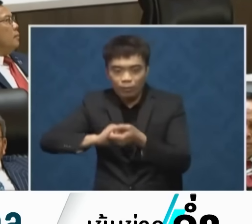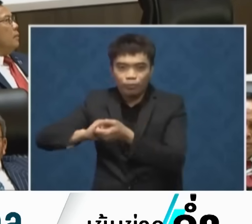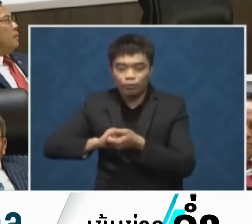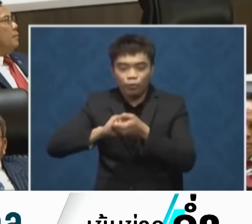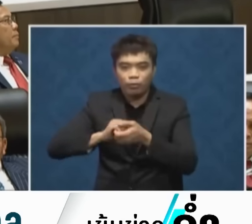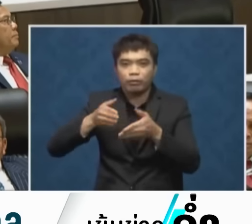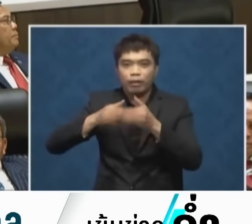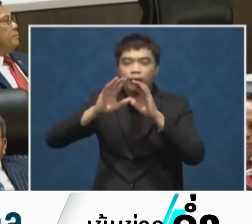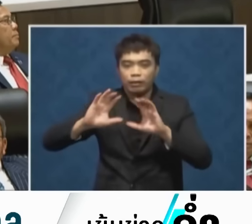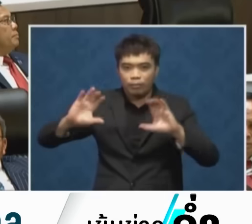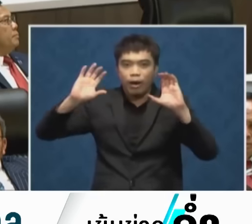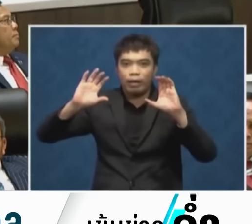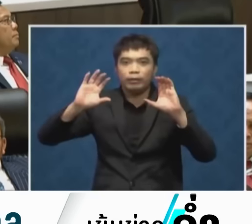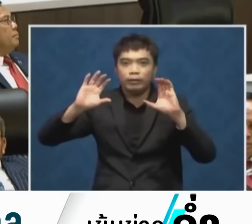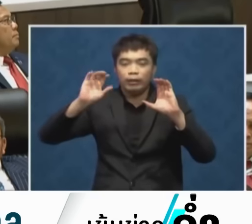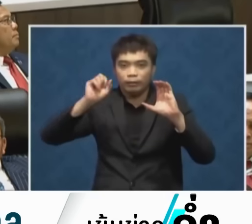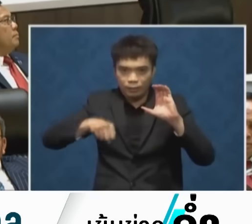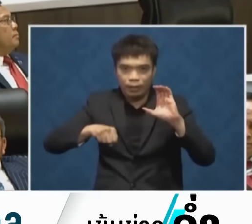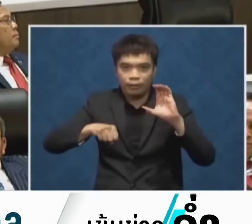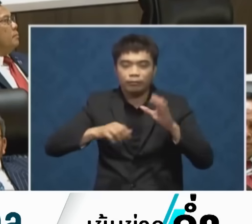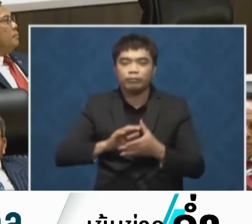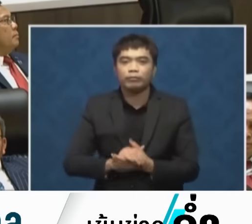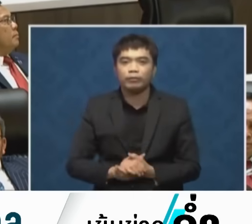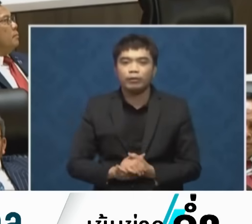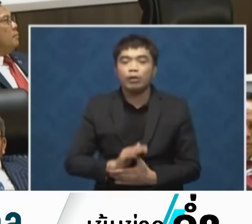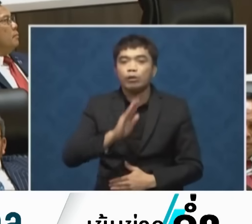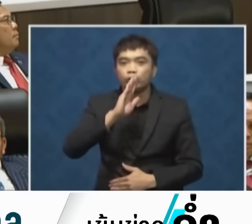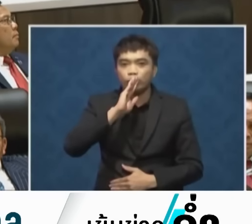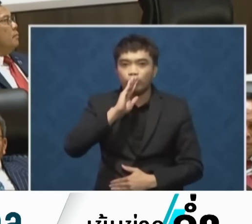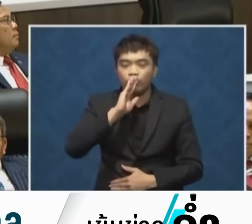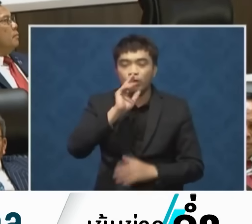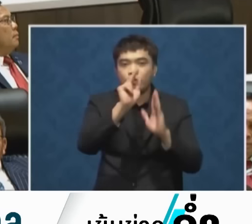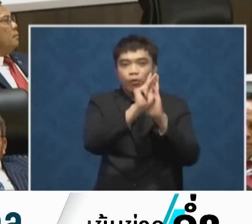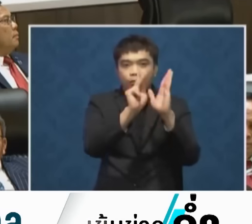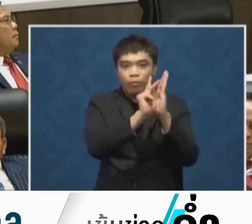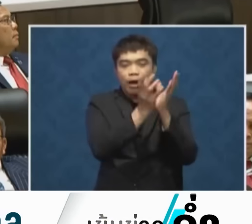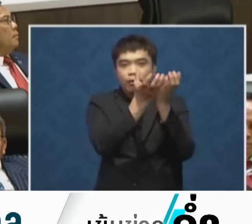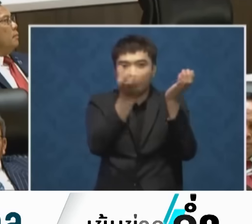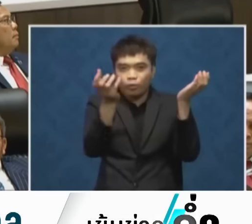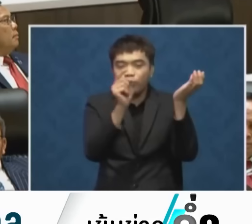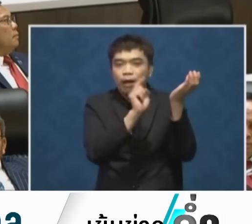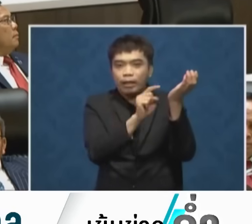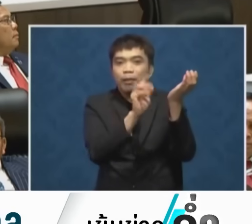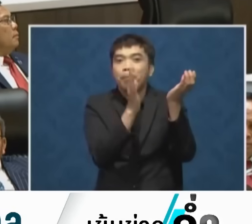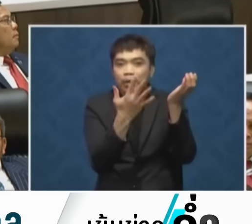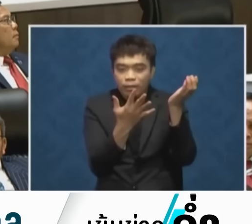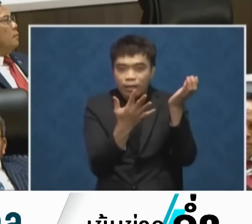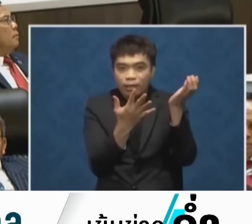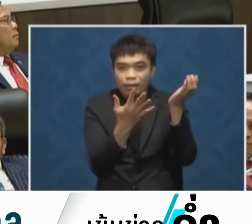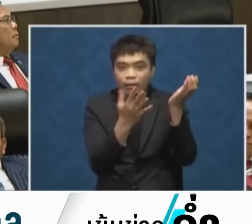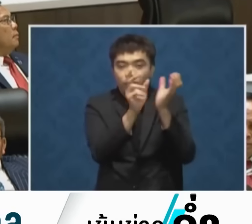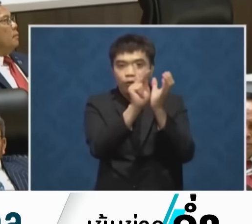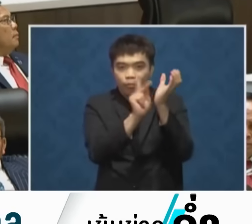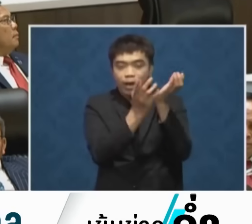ครับด้วยความเคารพท่านประธานจริงๆถ้าไม่มีรัฐธรรมนูญฉบับนี้เนี่ยผมบอกกับท่านประธานเลยก็ได้ว่า